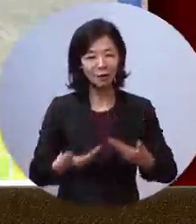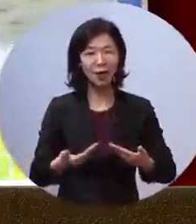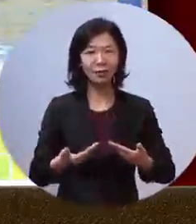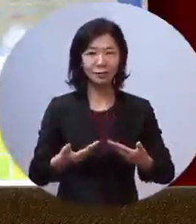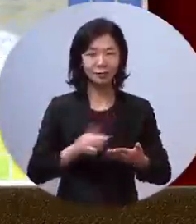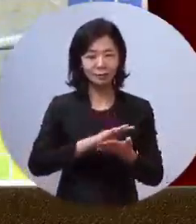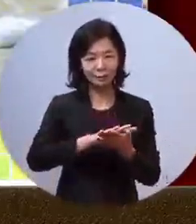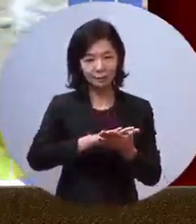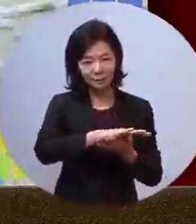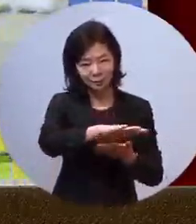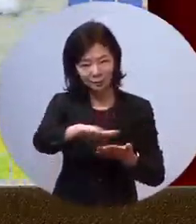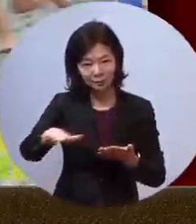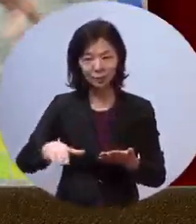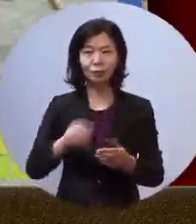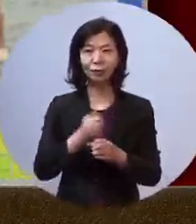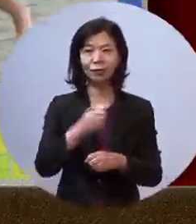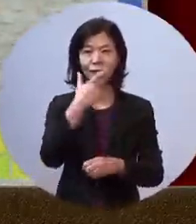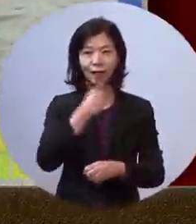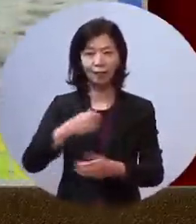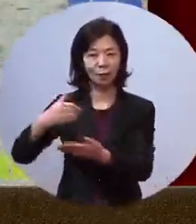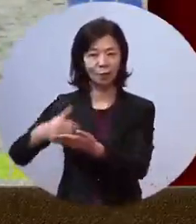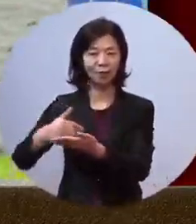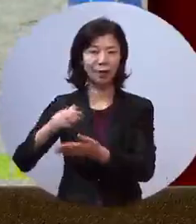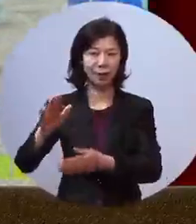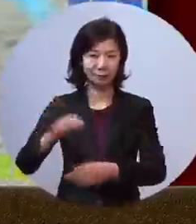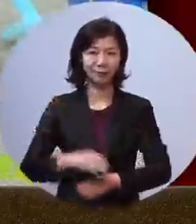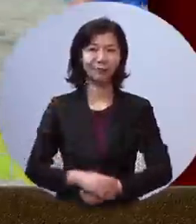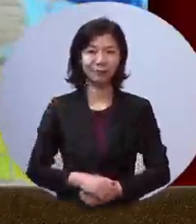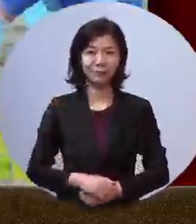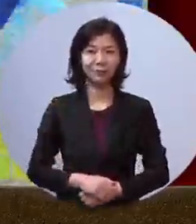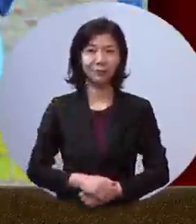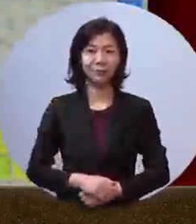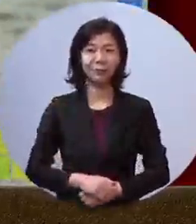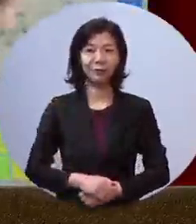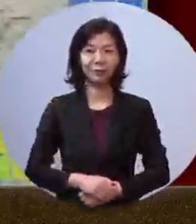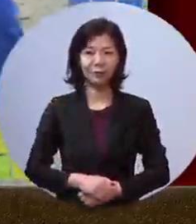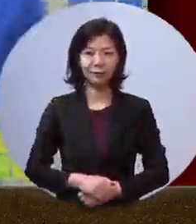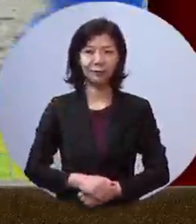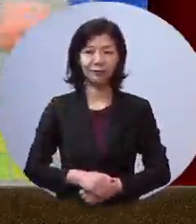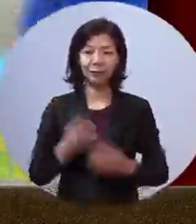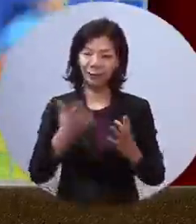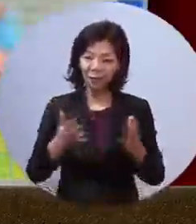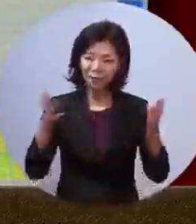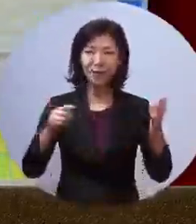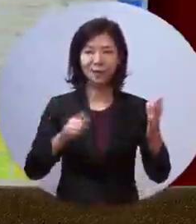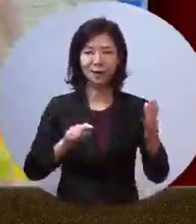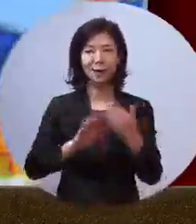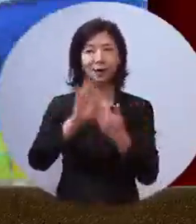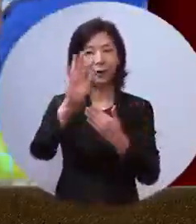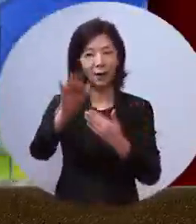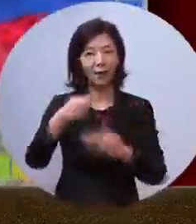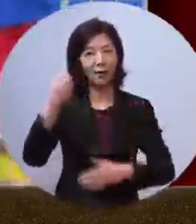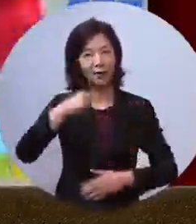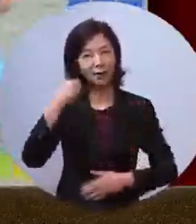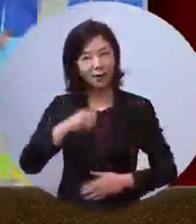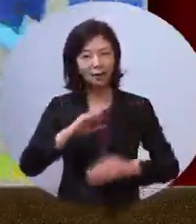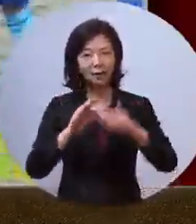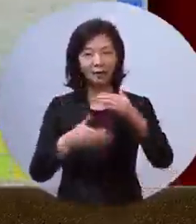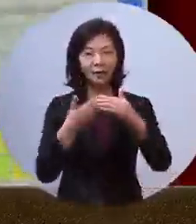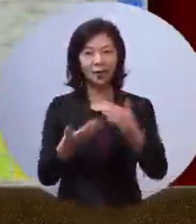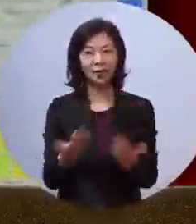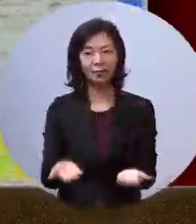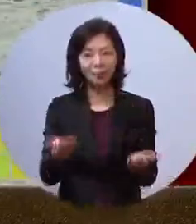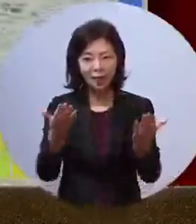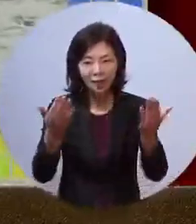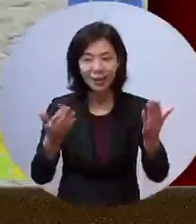です。今回大いに盛り上がったビーチサッカー大会、これからも夏の藤沢を盛り上げて